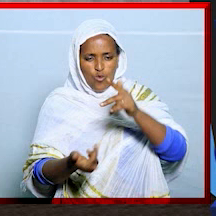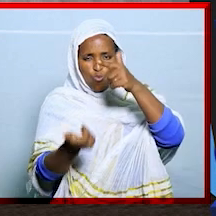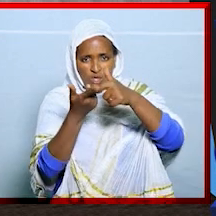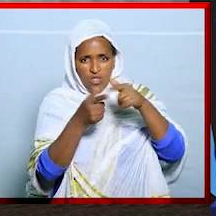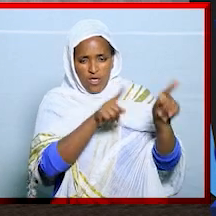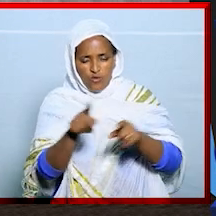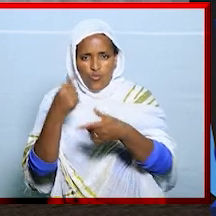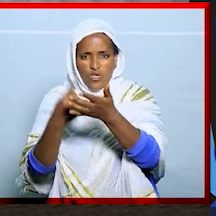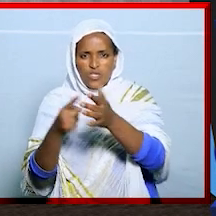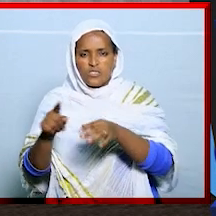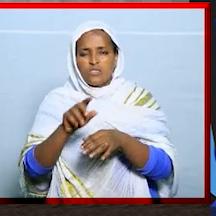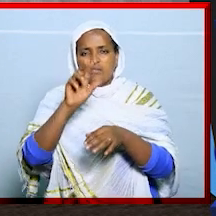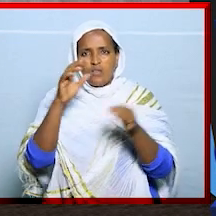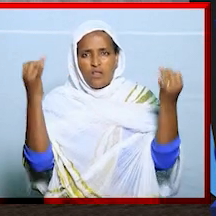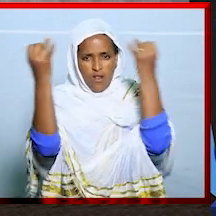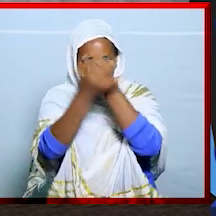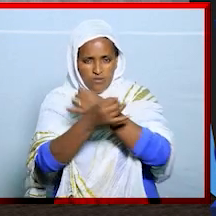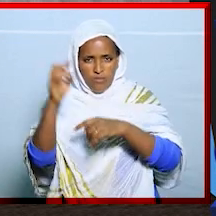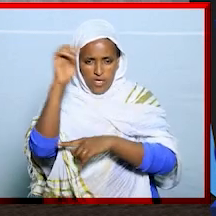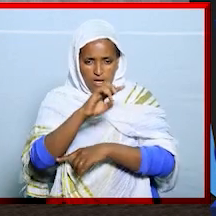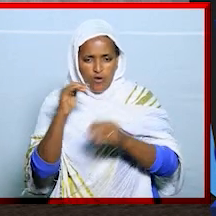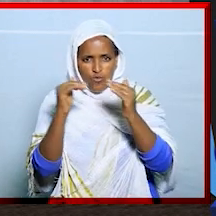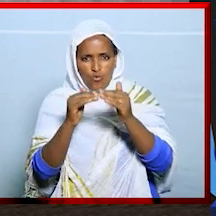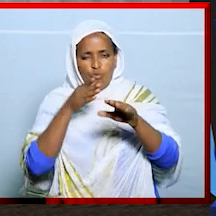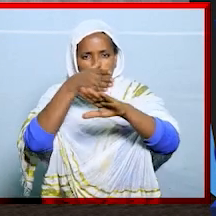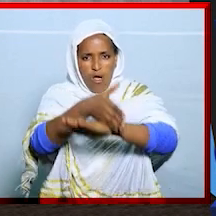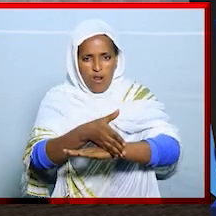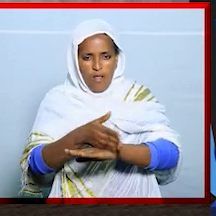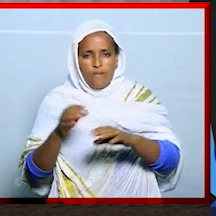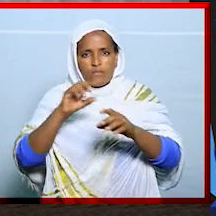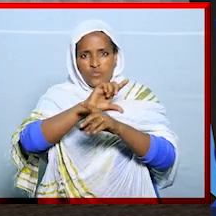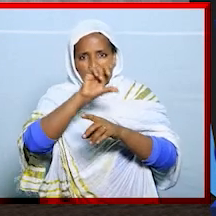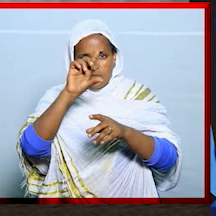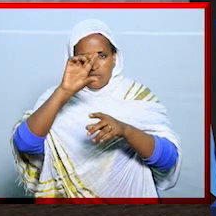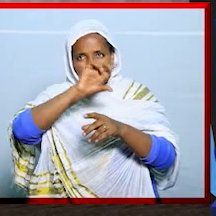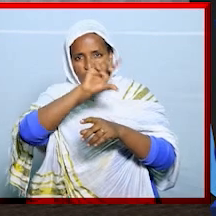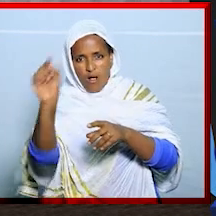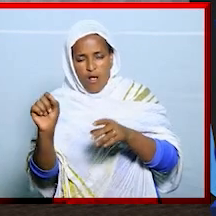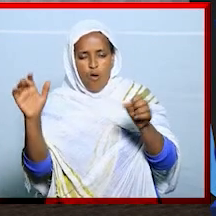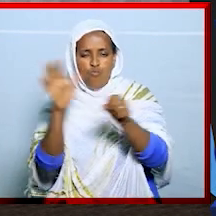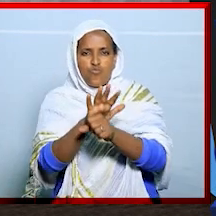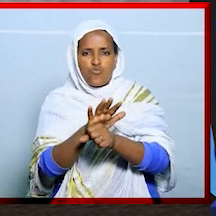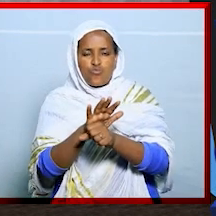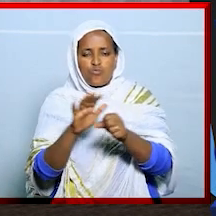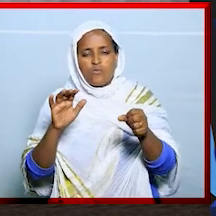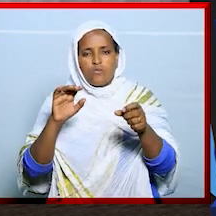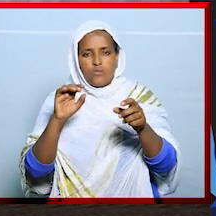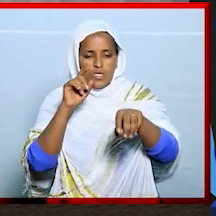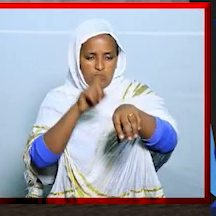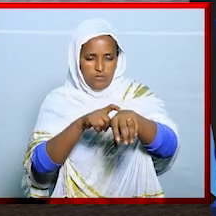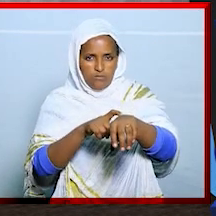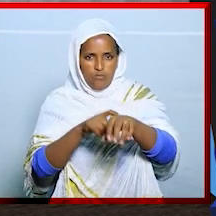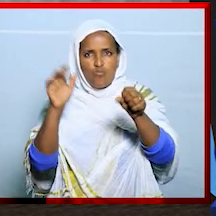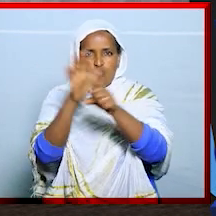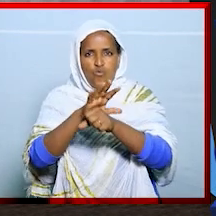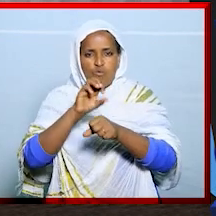ነው። ሁለተኛ ከዚህ ሪና መዓልቶ ሌሊት ቀጥሎ ጨረቃ መጀመሪያ ጨረቃ ሙሉ የምትሆኑበት ወር ማለት